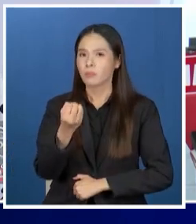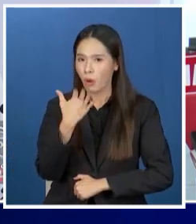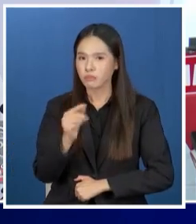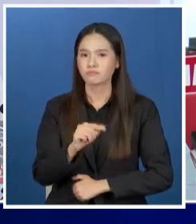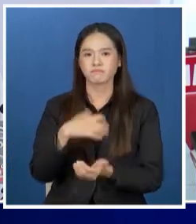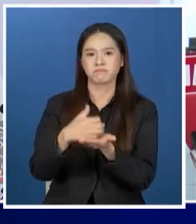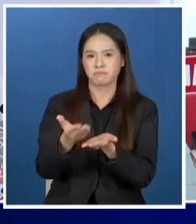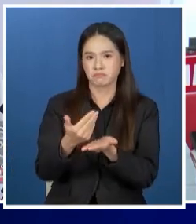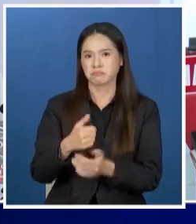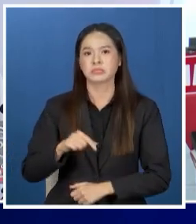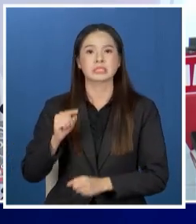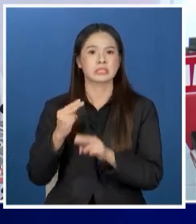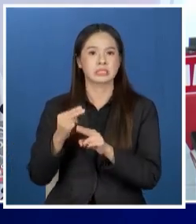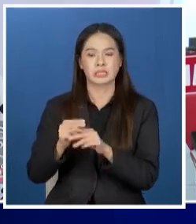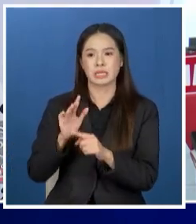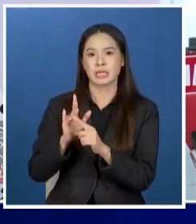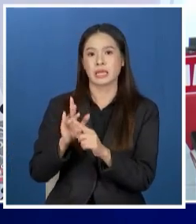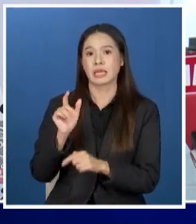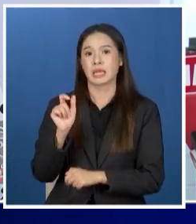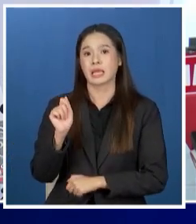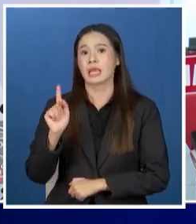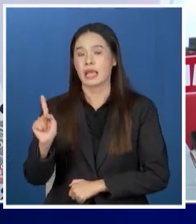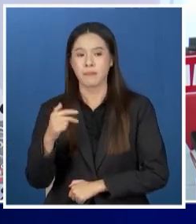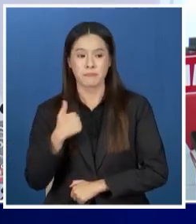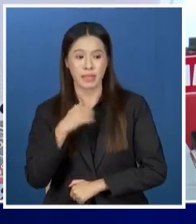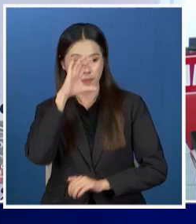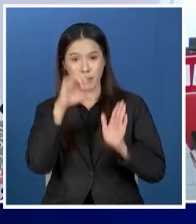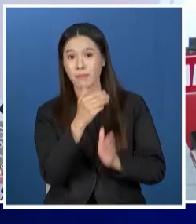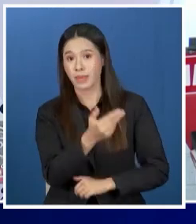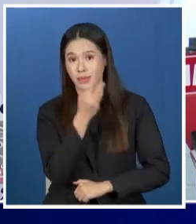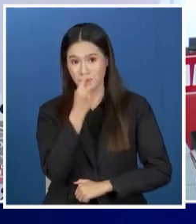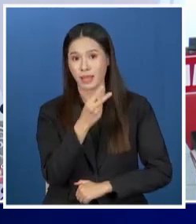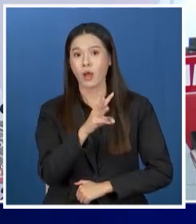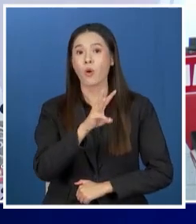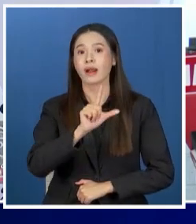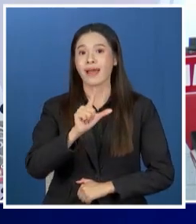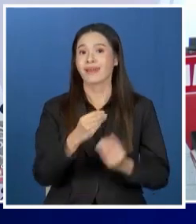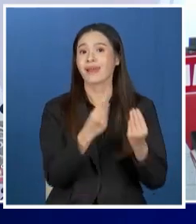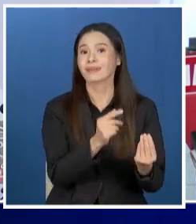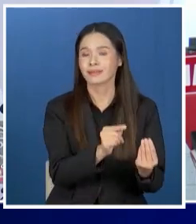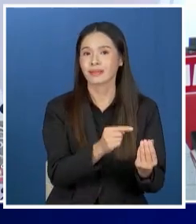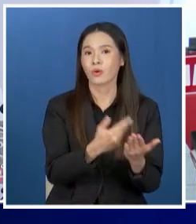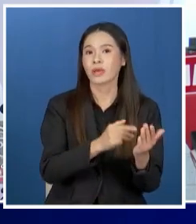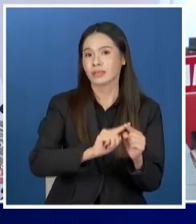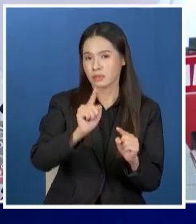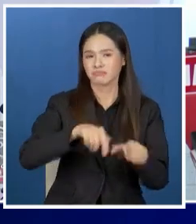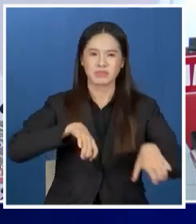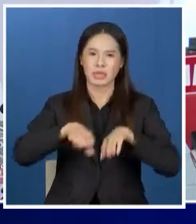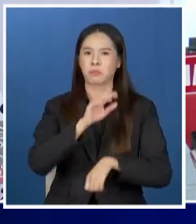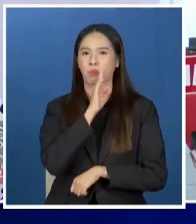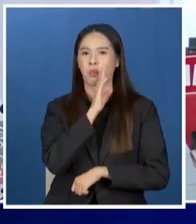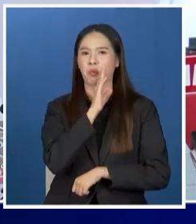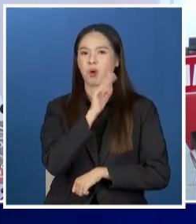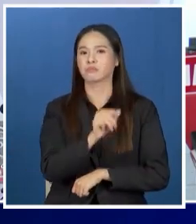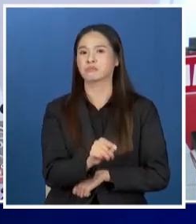ฉฮะว่าคุณเอกตามภาพซ้ายที่เห็นที่มีมิสแกรนด์มามอบรางวัลที่1 6ล้านบาทให้เนี่ยเป็นการจัดฉากมอบ